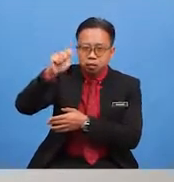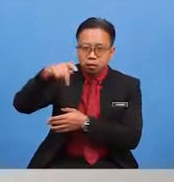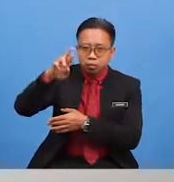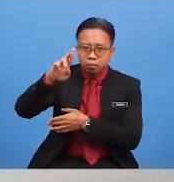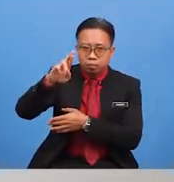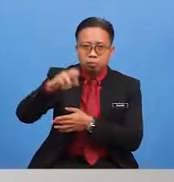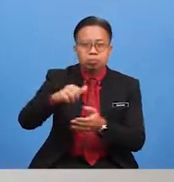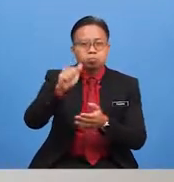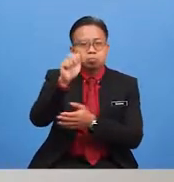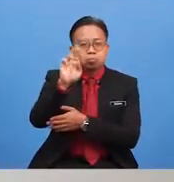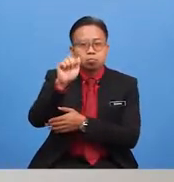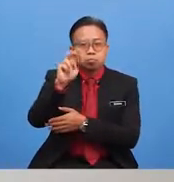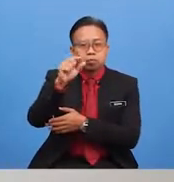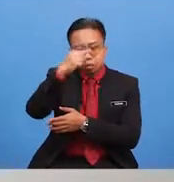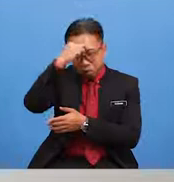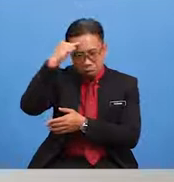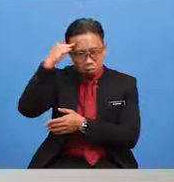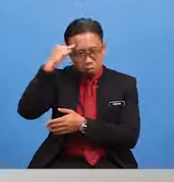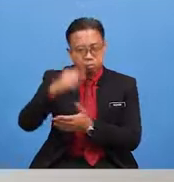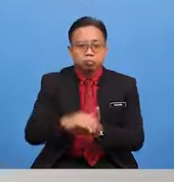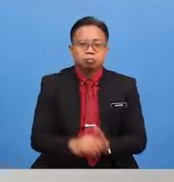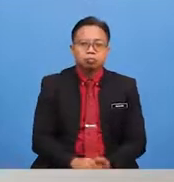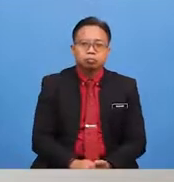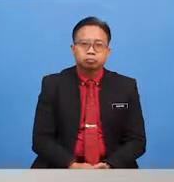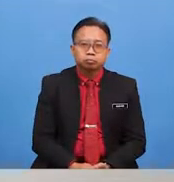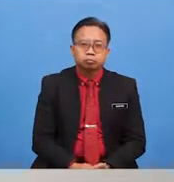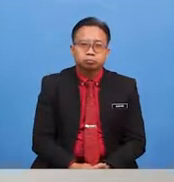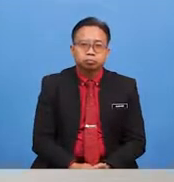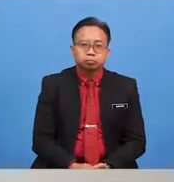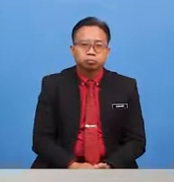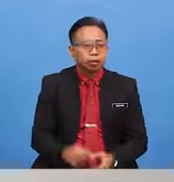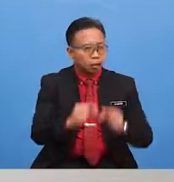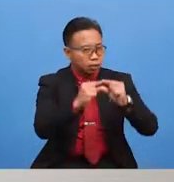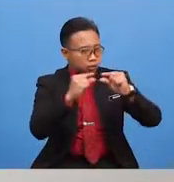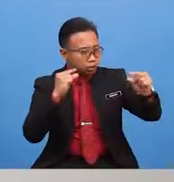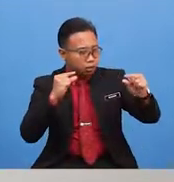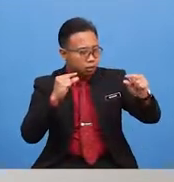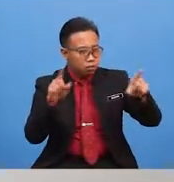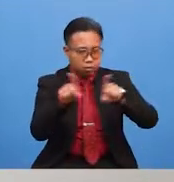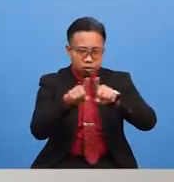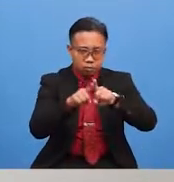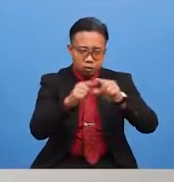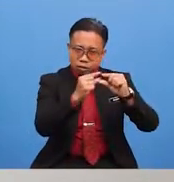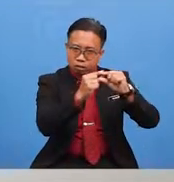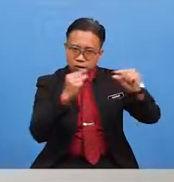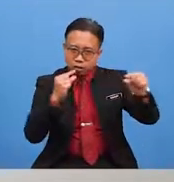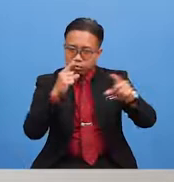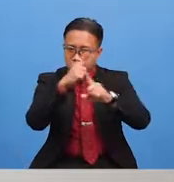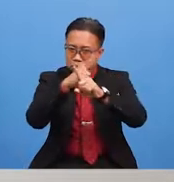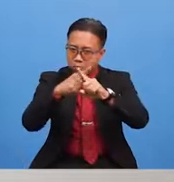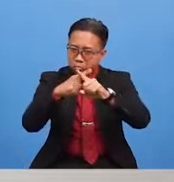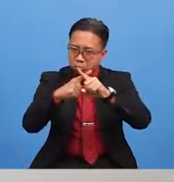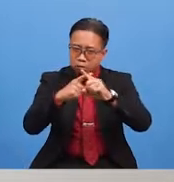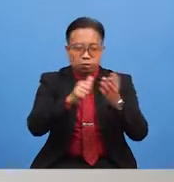dakwat. Manakala teknik yang biasa digunakan ialah garisan selari, garisan silang pangkah